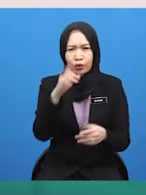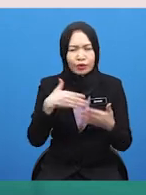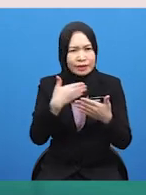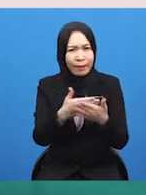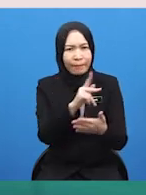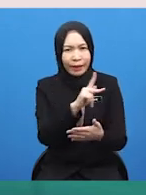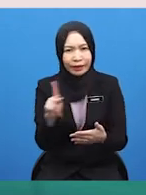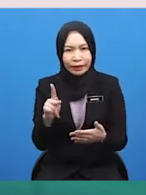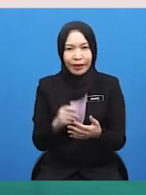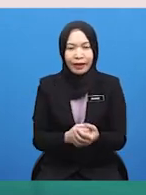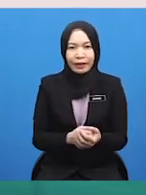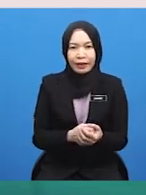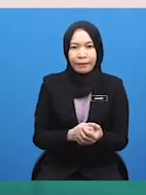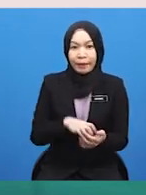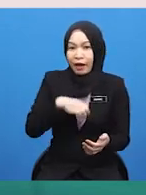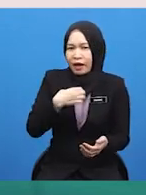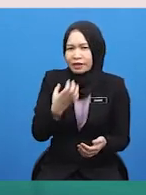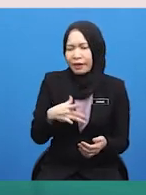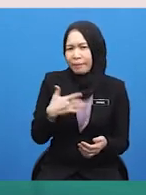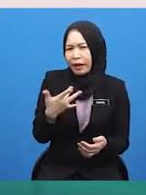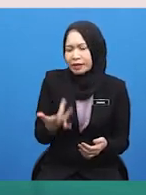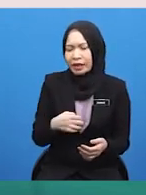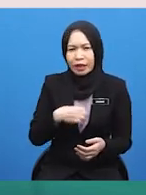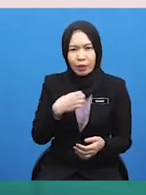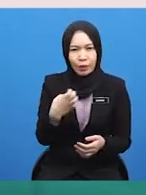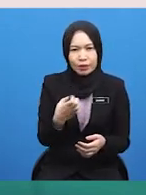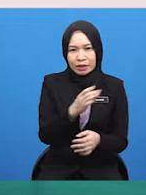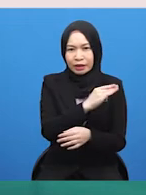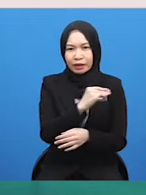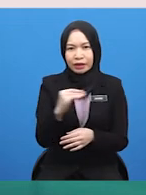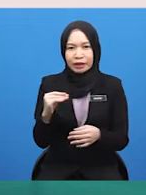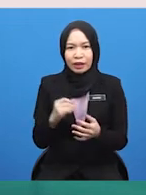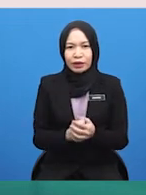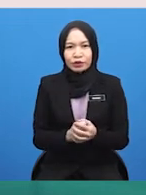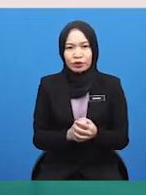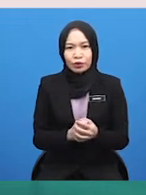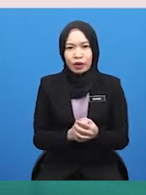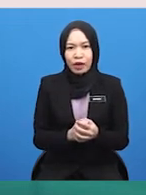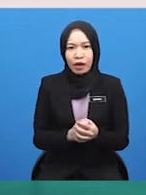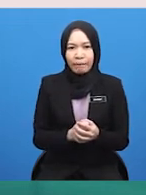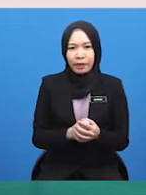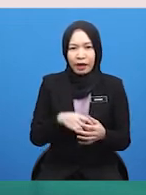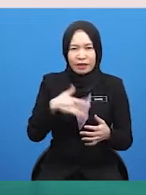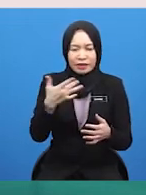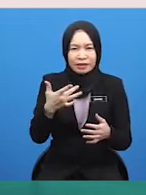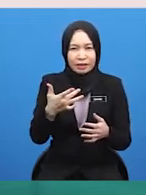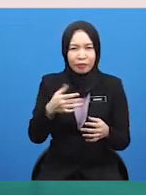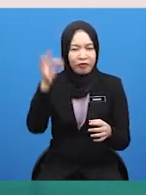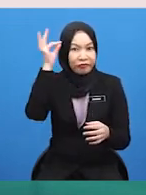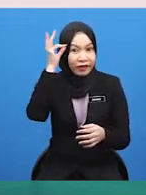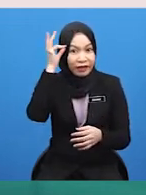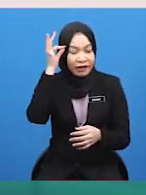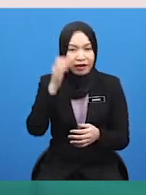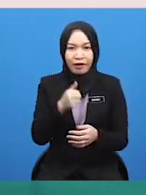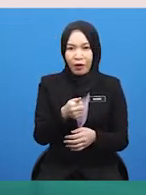menyampaikan ekspresi, emosi dan juga persepsi. Seterusnya, lukisan juga